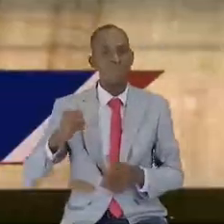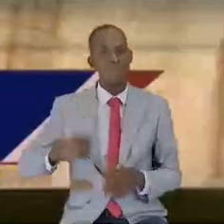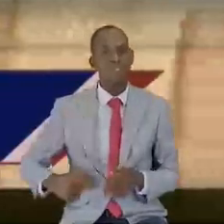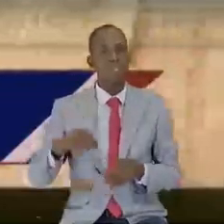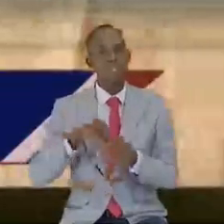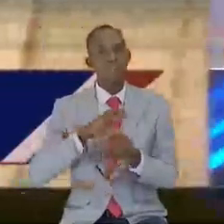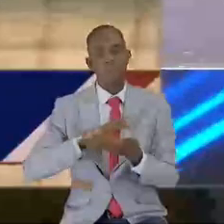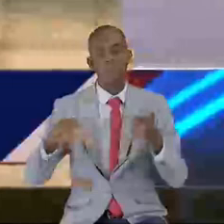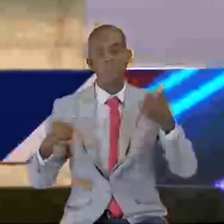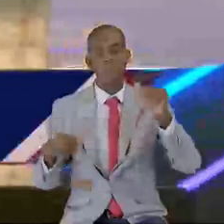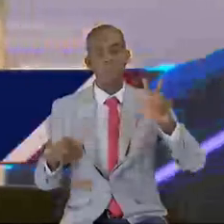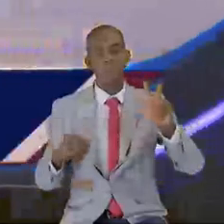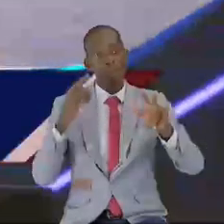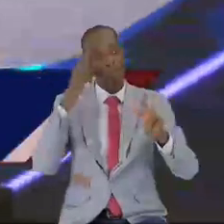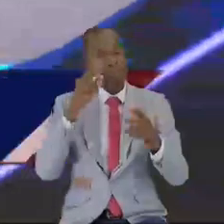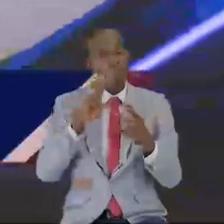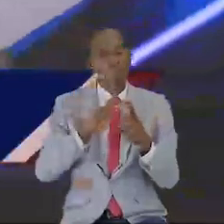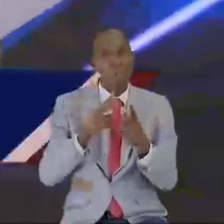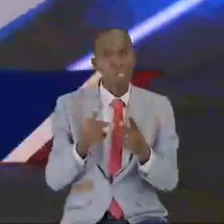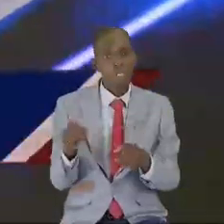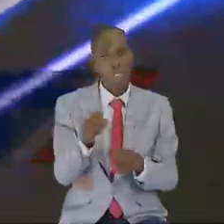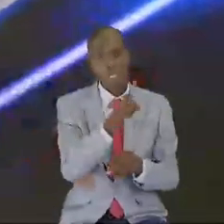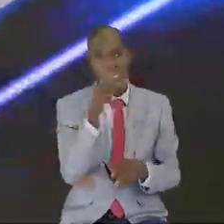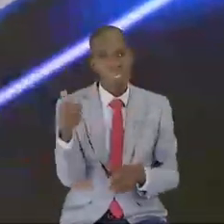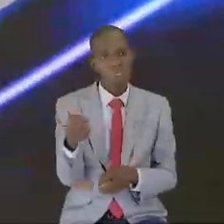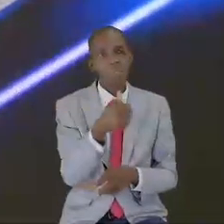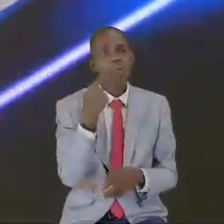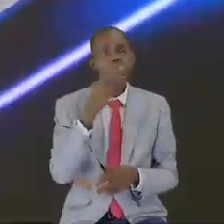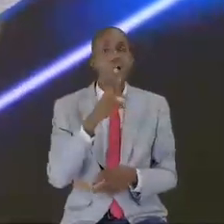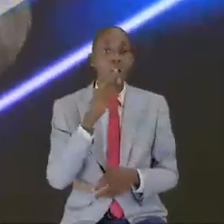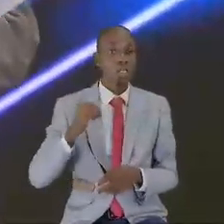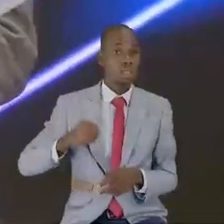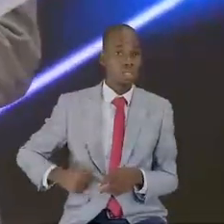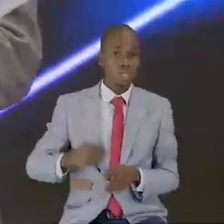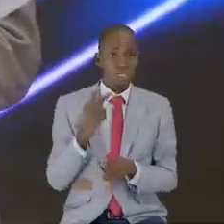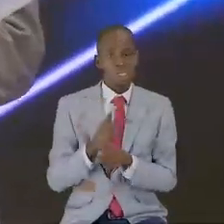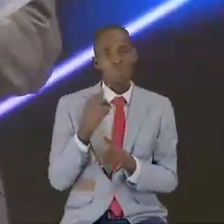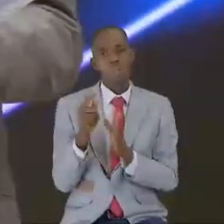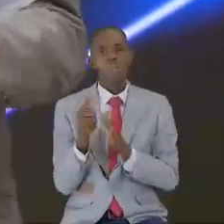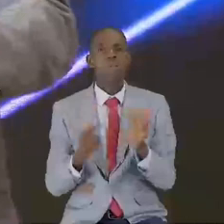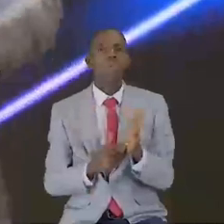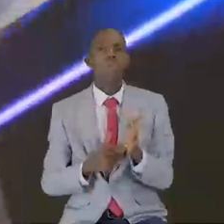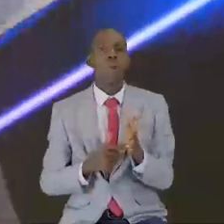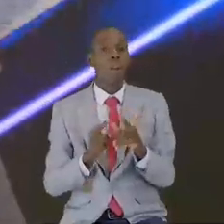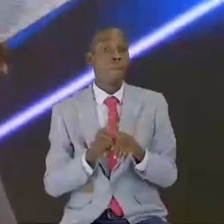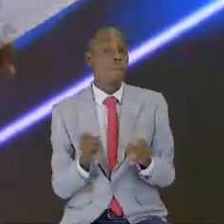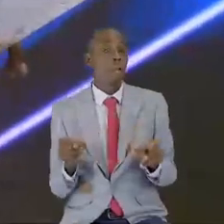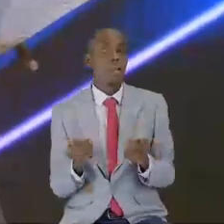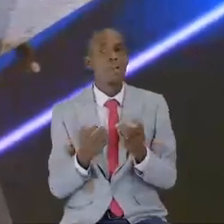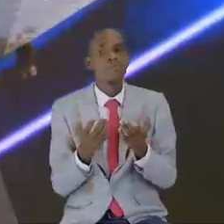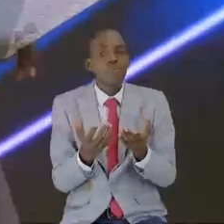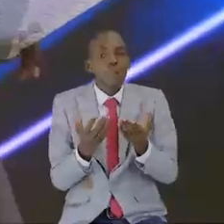Verset 13, car les circoncis eux-mêmes n'observent point la loi, mais ils veulent que vous